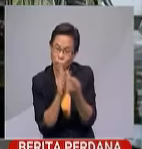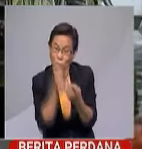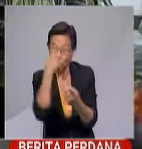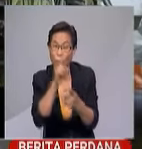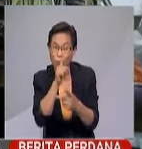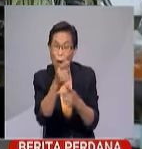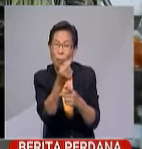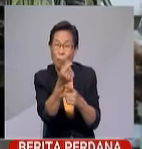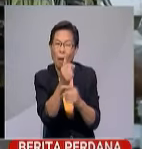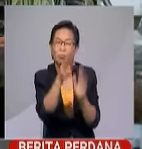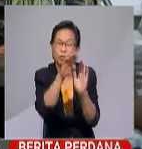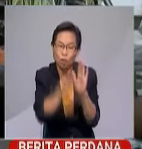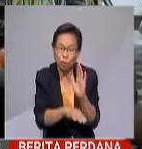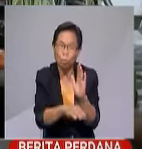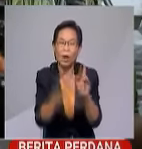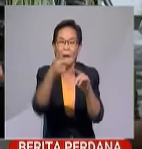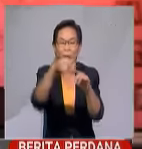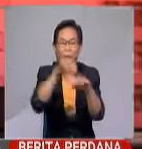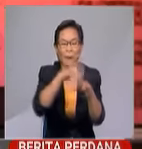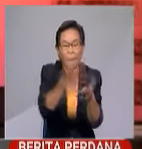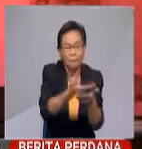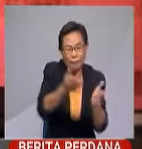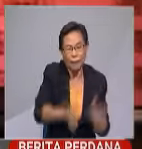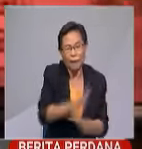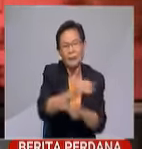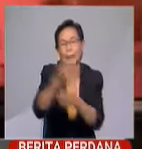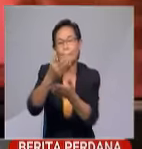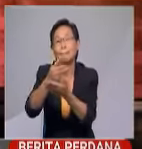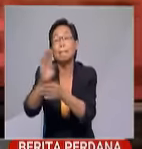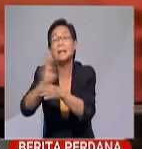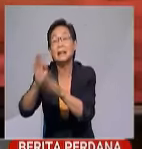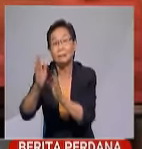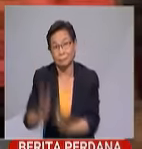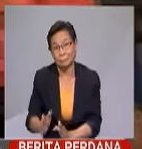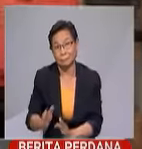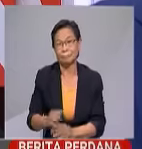harga berpatutan kepada pengguna dan peniaga.